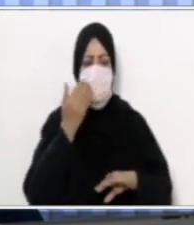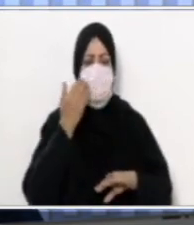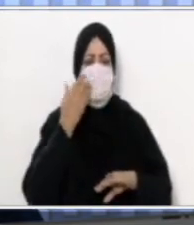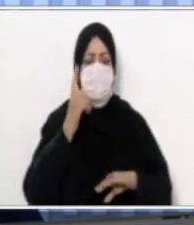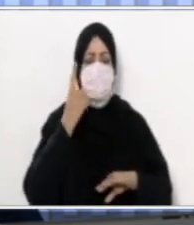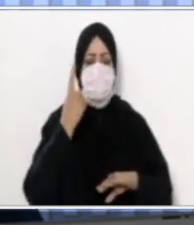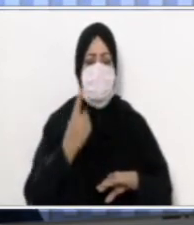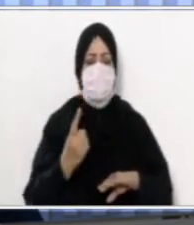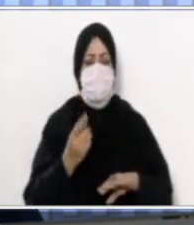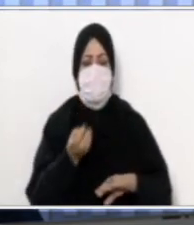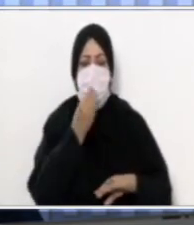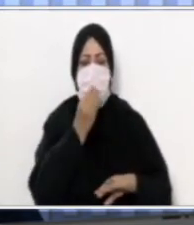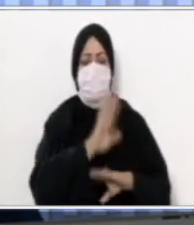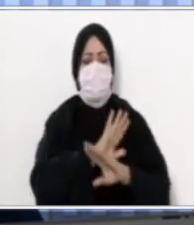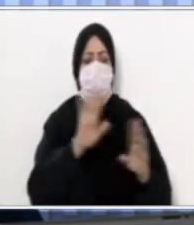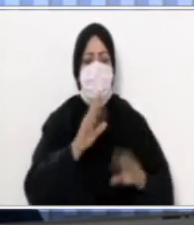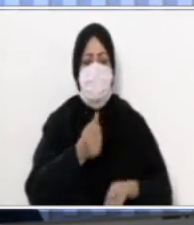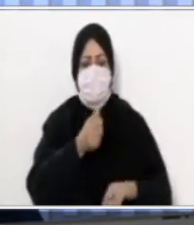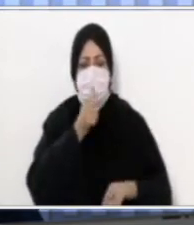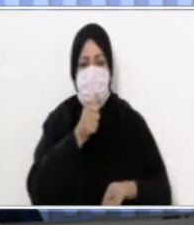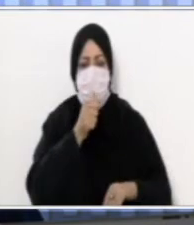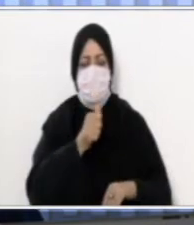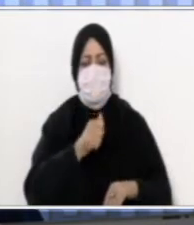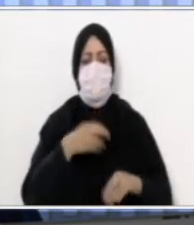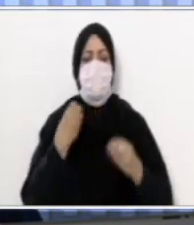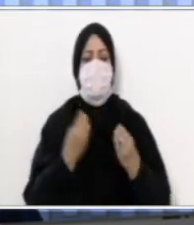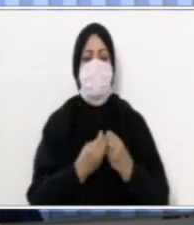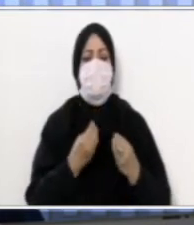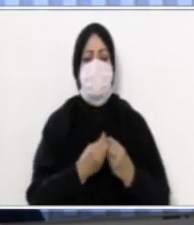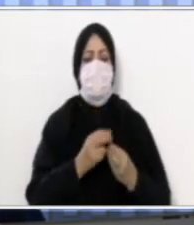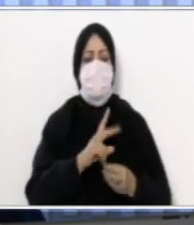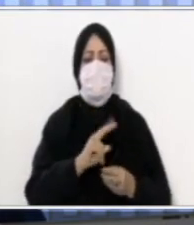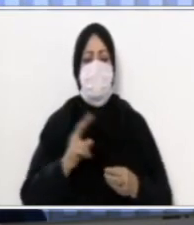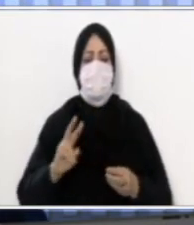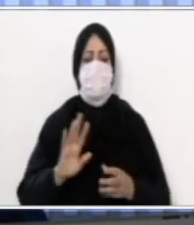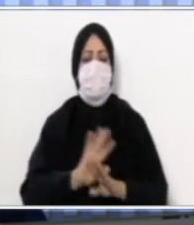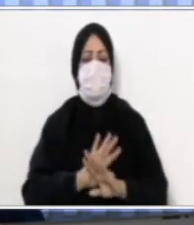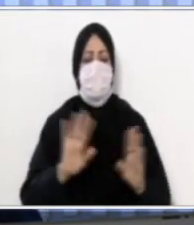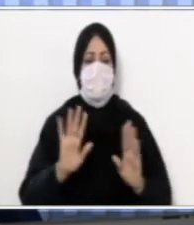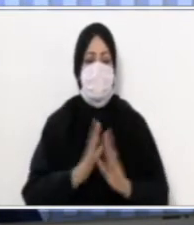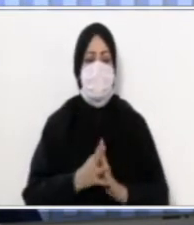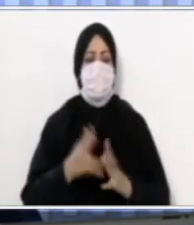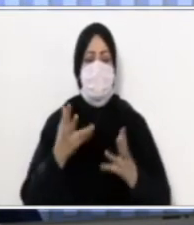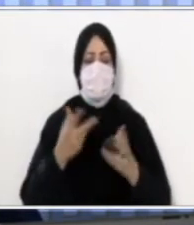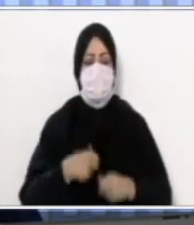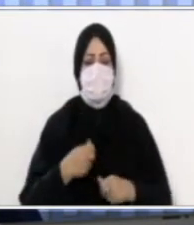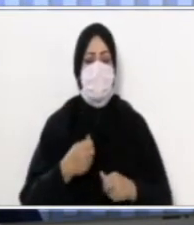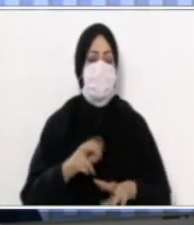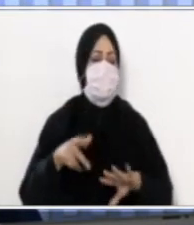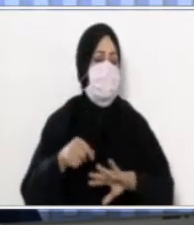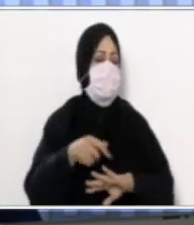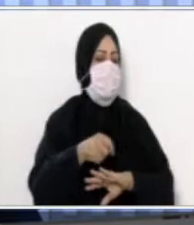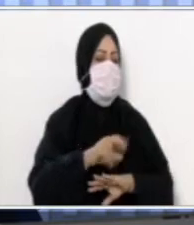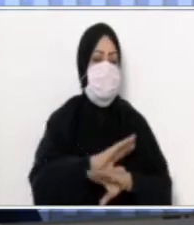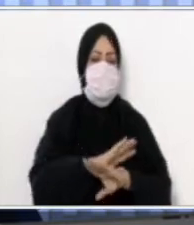ما دخل من المنفذ المعتاد. أما تقليم الأظافر فلا علاقة له بالصوم ولا